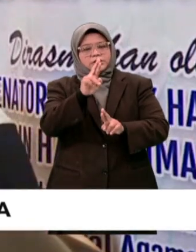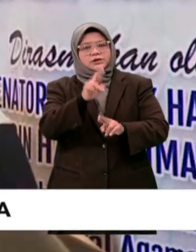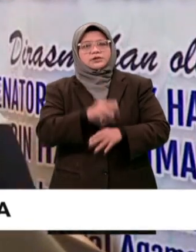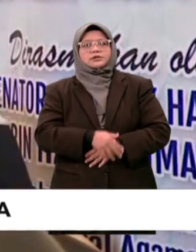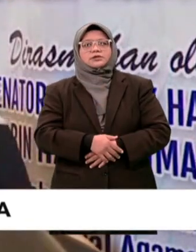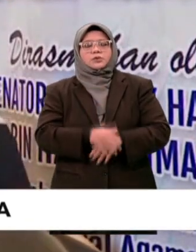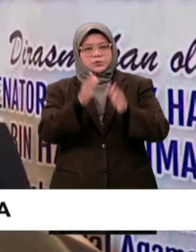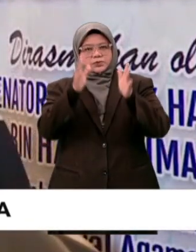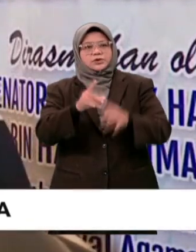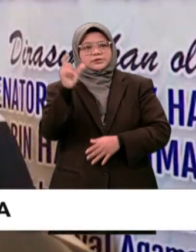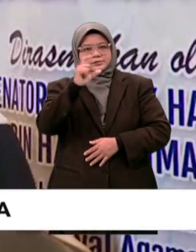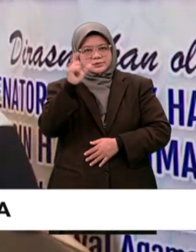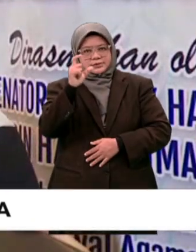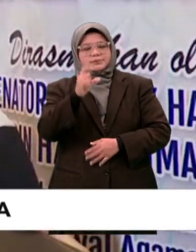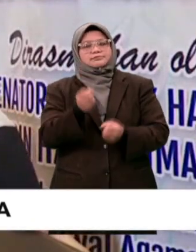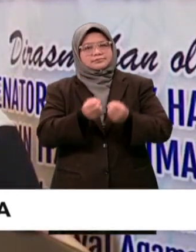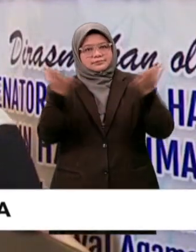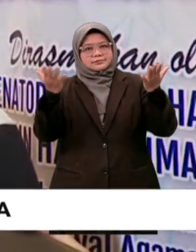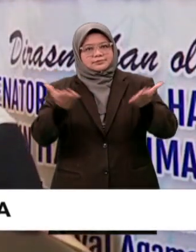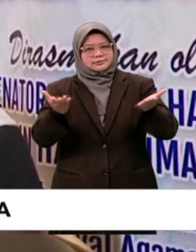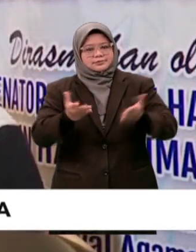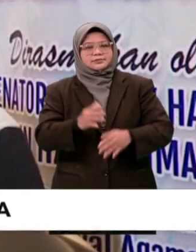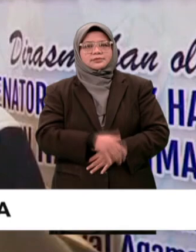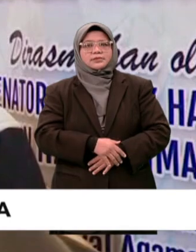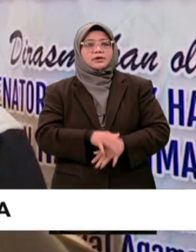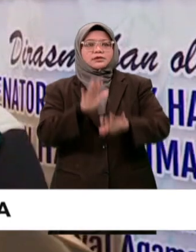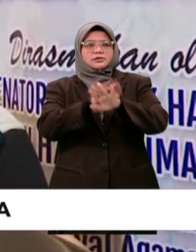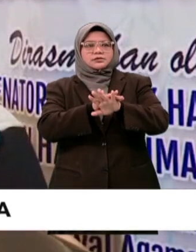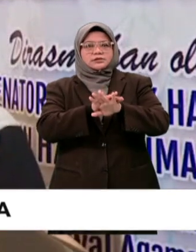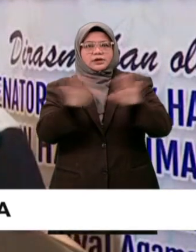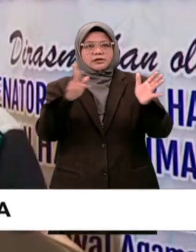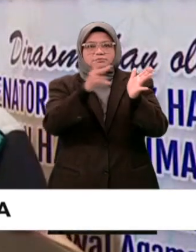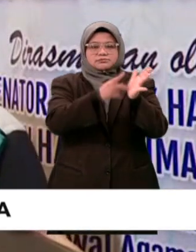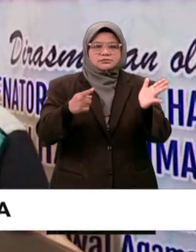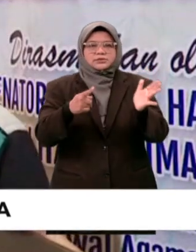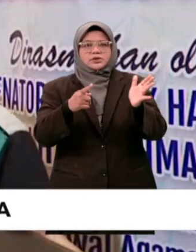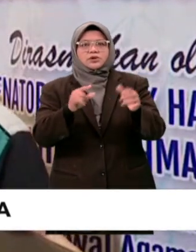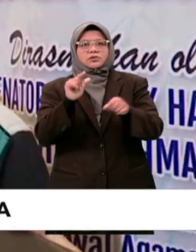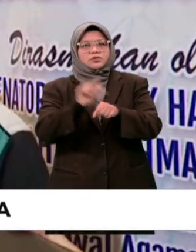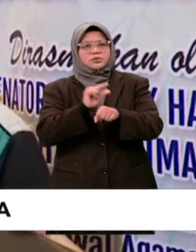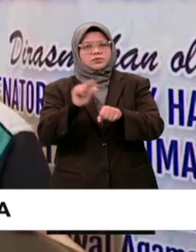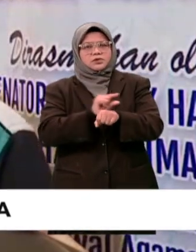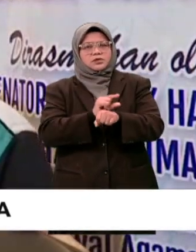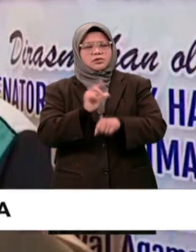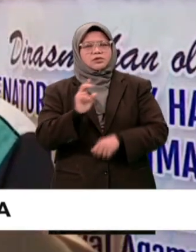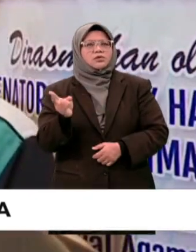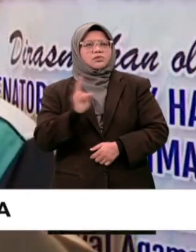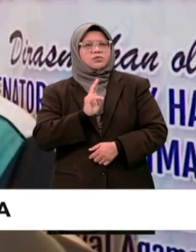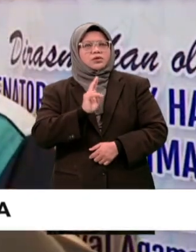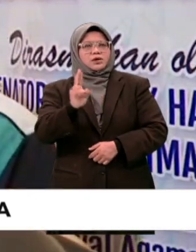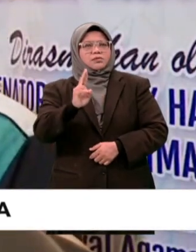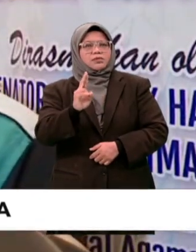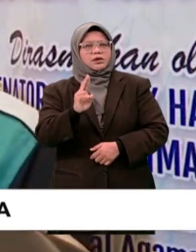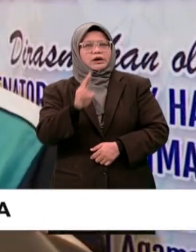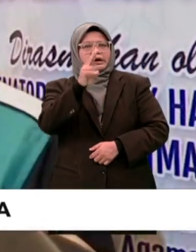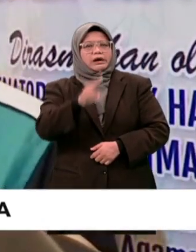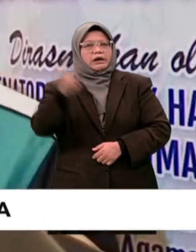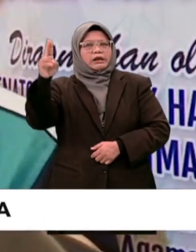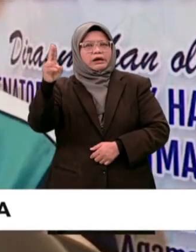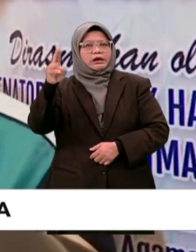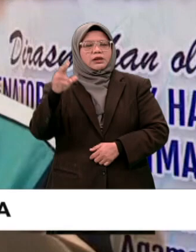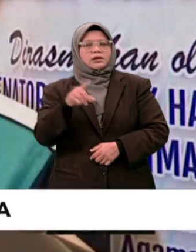security rakyat kita rakyat mau Islam Jangan sampai Allah menggunakan agama seperti begini tanda halal